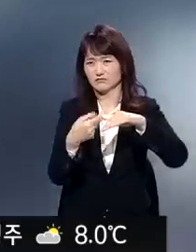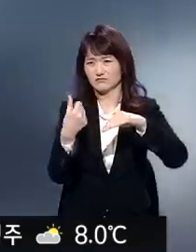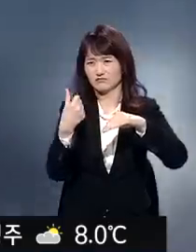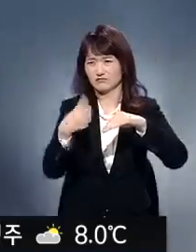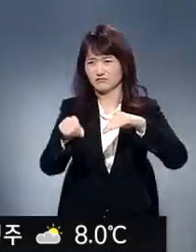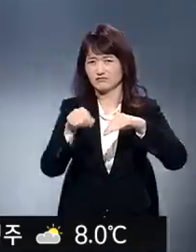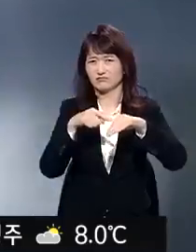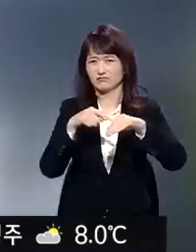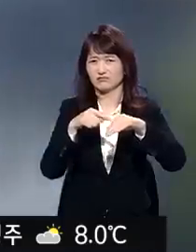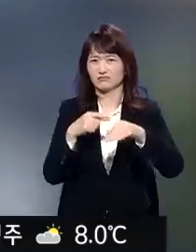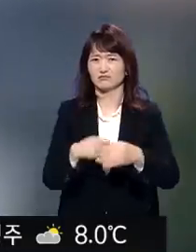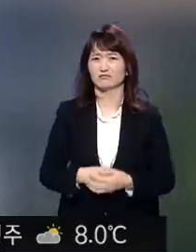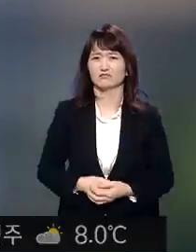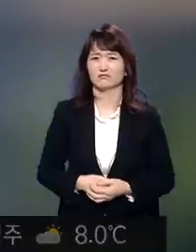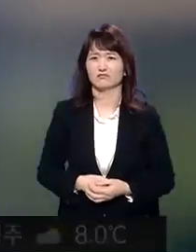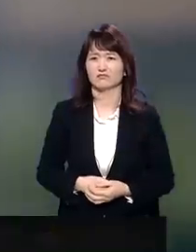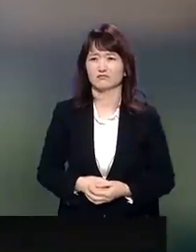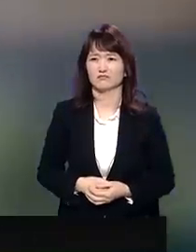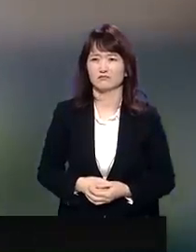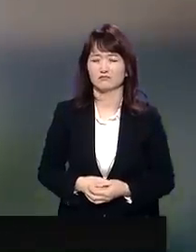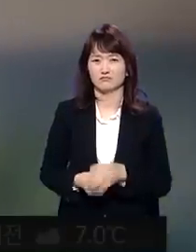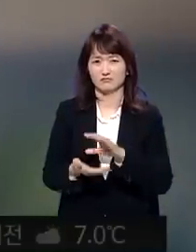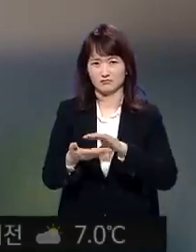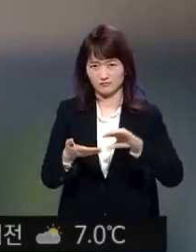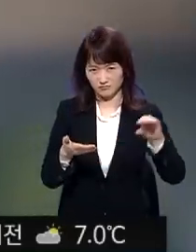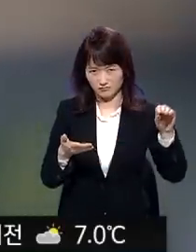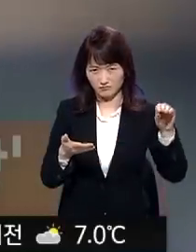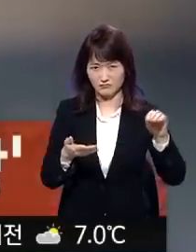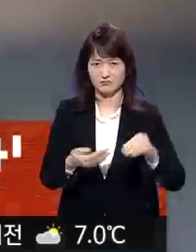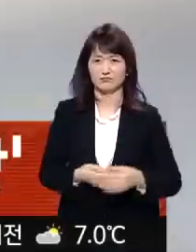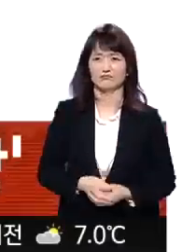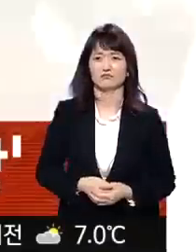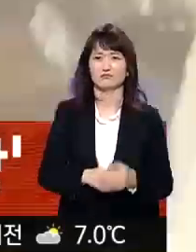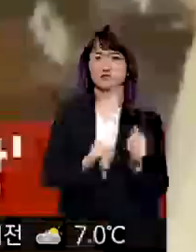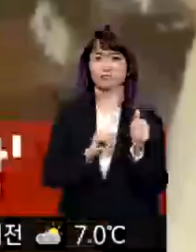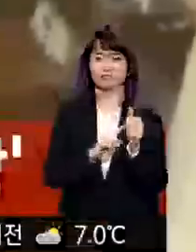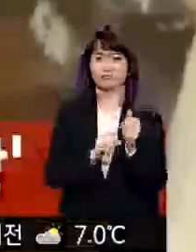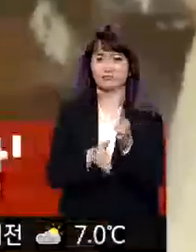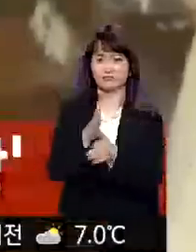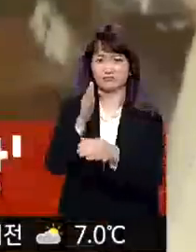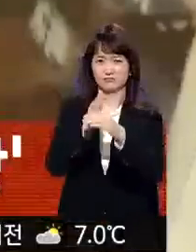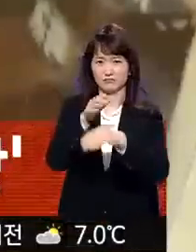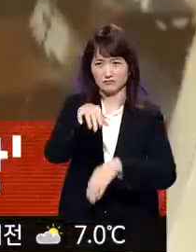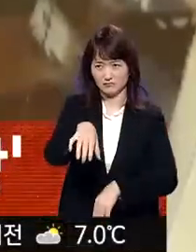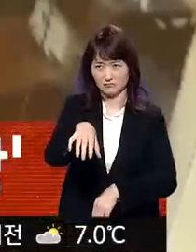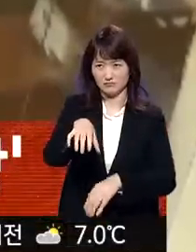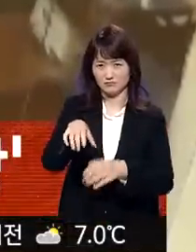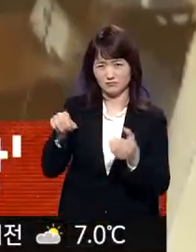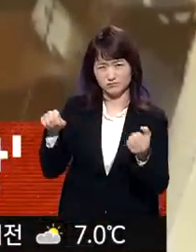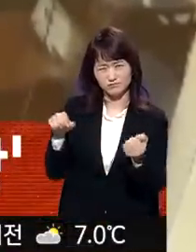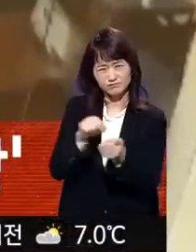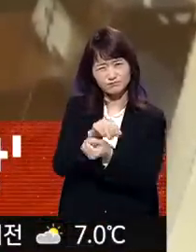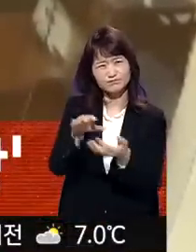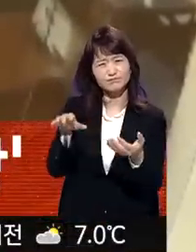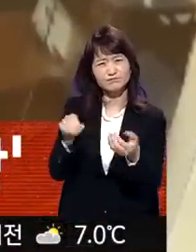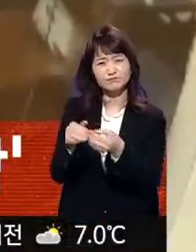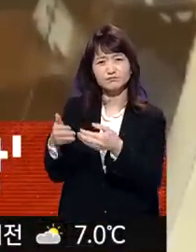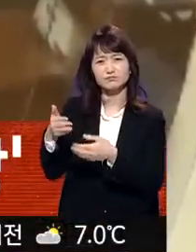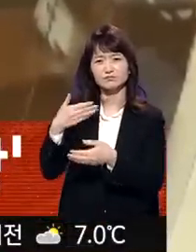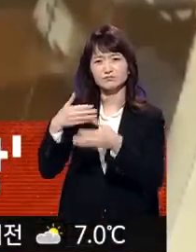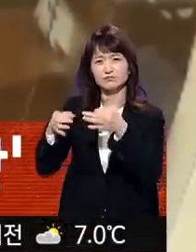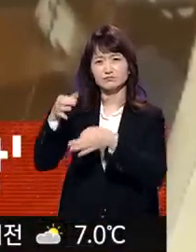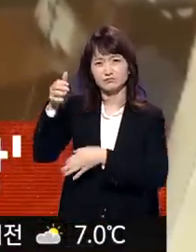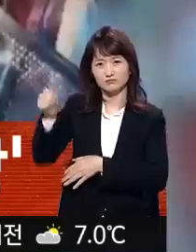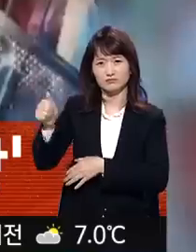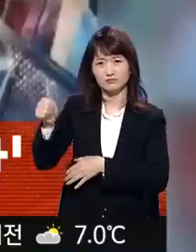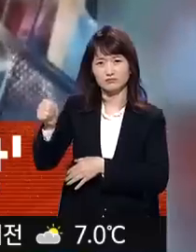내버린 모습입니다. 그리고는 후련히 떠나버렸습니다. 남성이 시내 중심과 한가운데서 저렇게 난동을 부리는 동안 식당 주인이